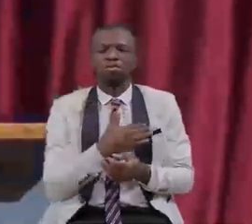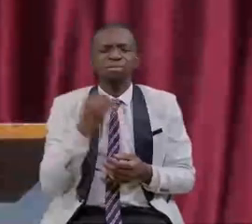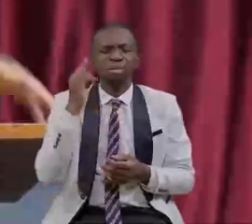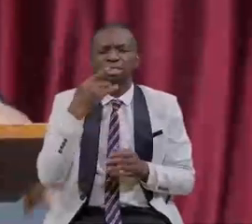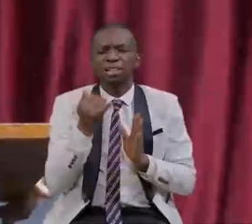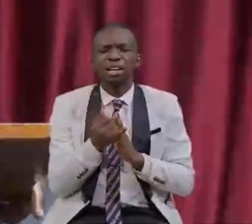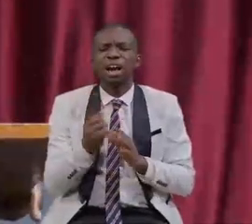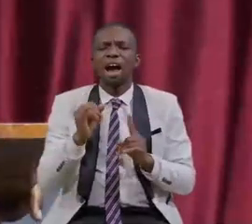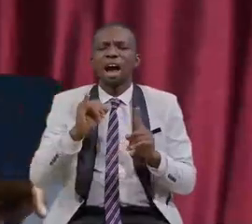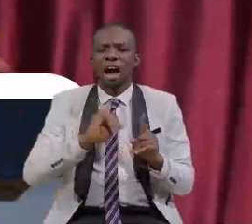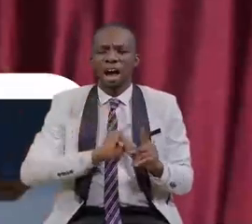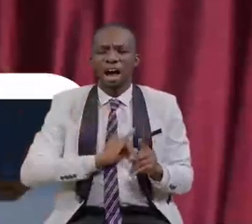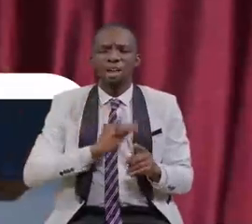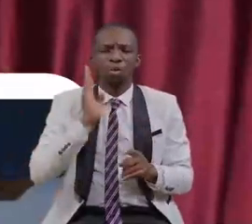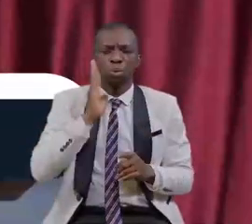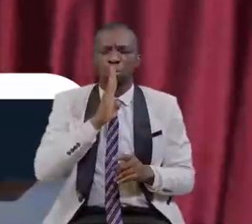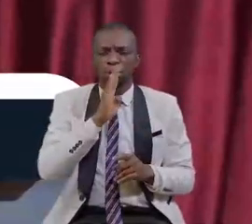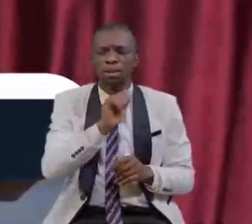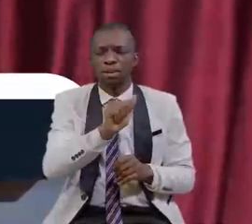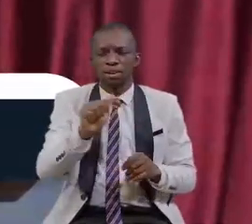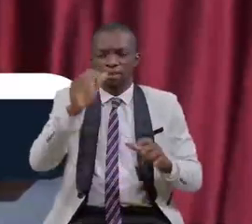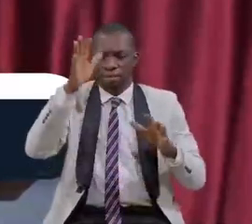Il dit, je serai pour vous un Père.